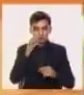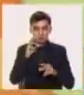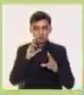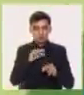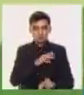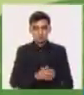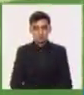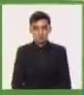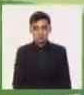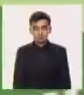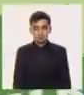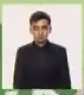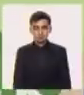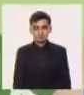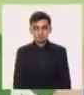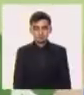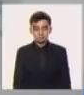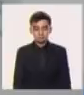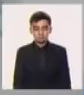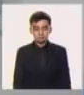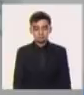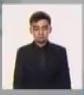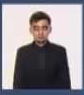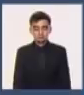Камал, Влад Шишко, Информбюро, Алматы.